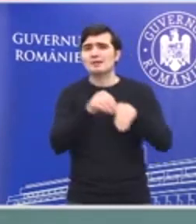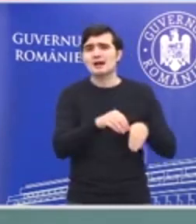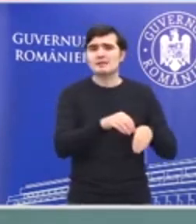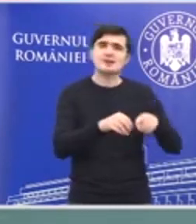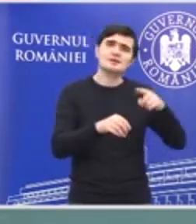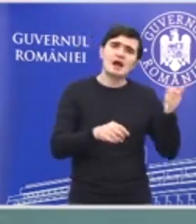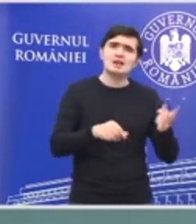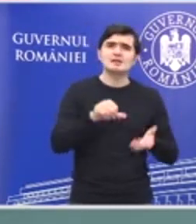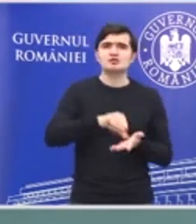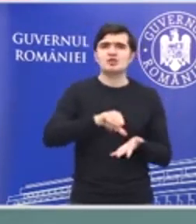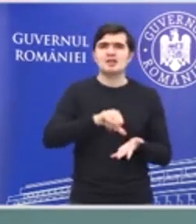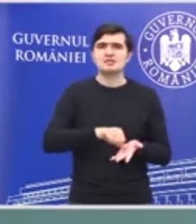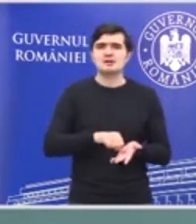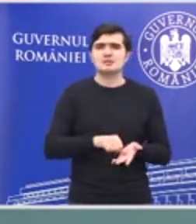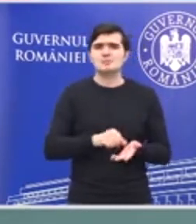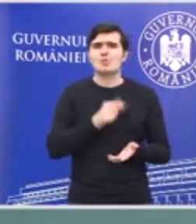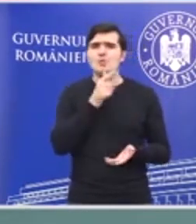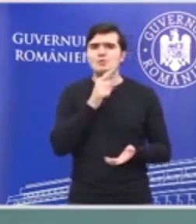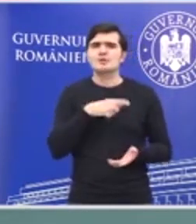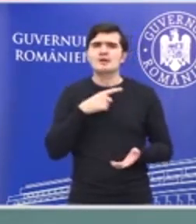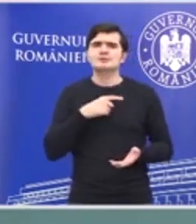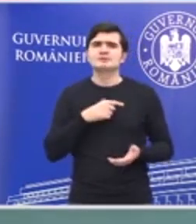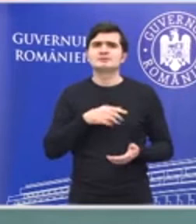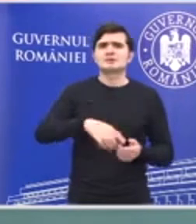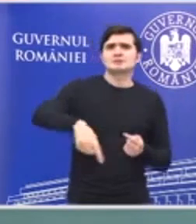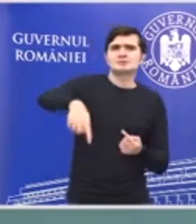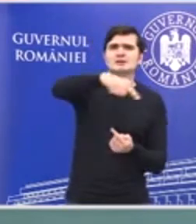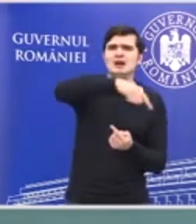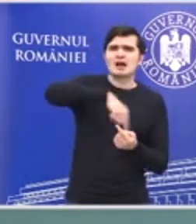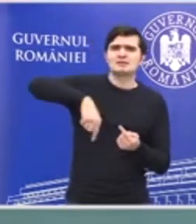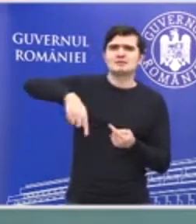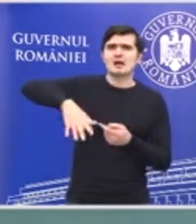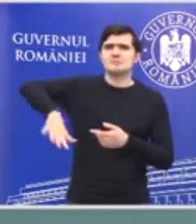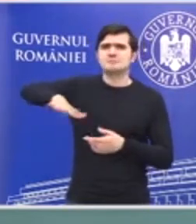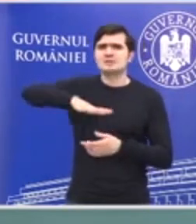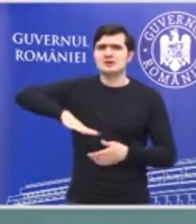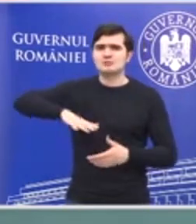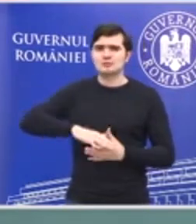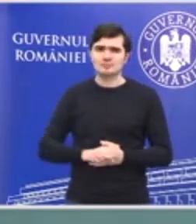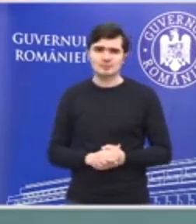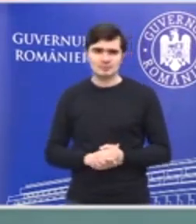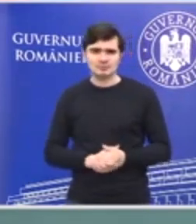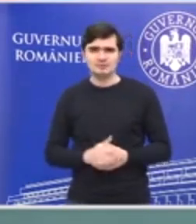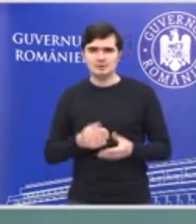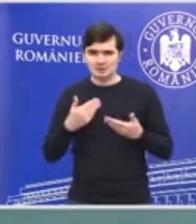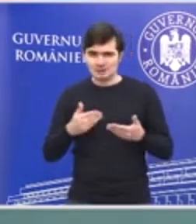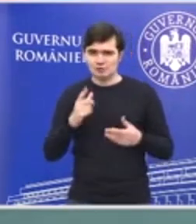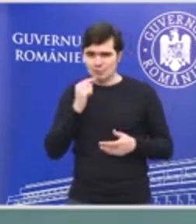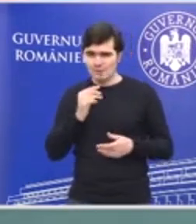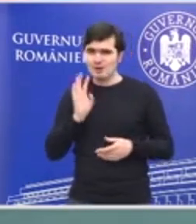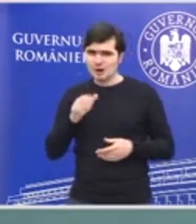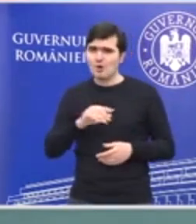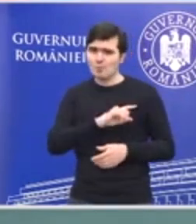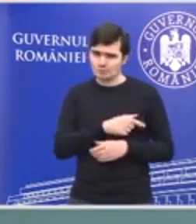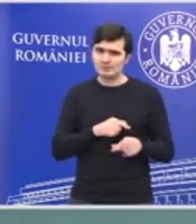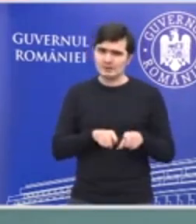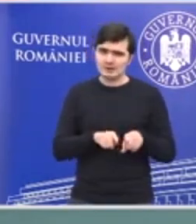în alte centre care sunt în raza teritorială. Deci oamenii vor avea posibilitatea de a